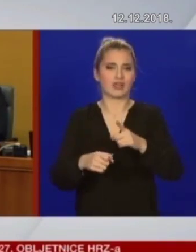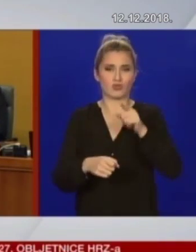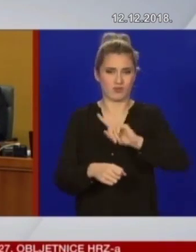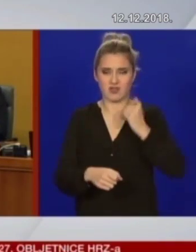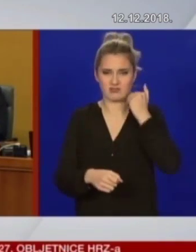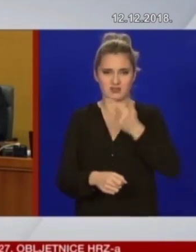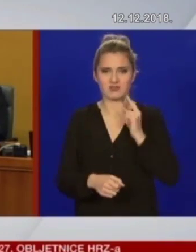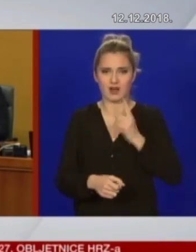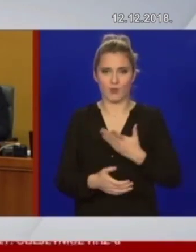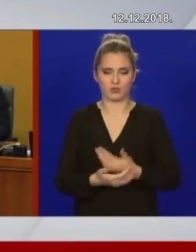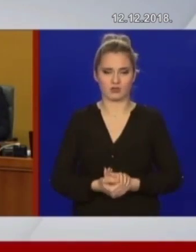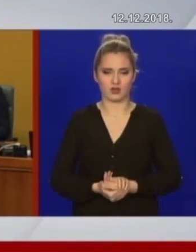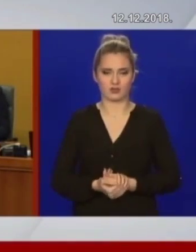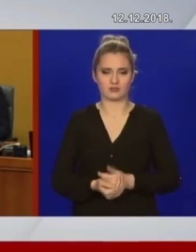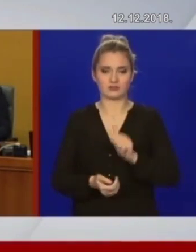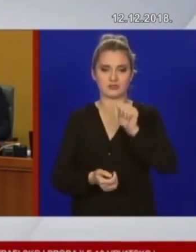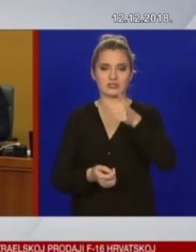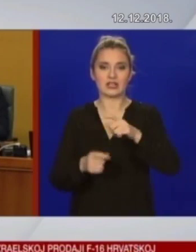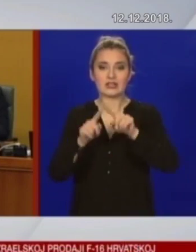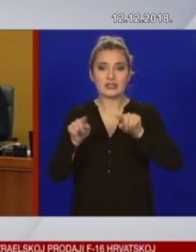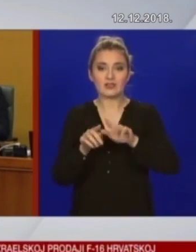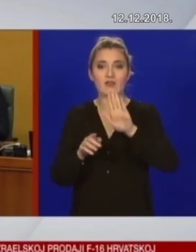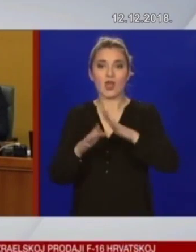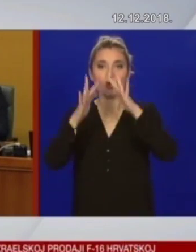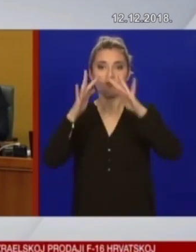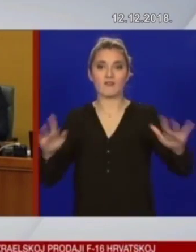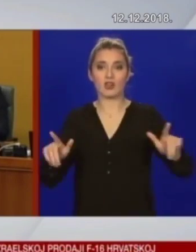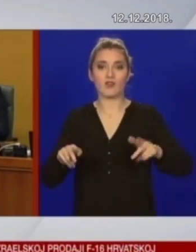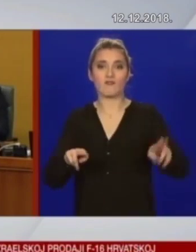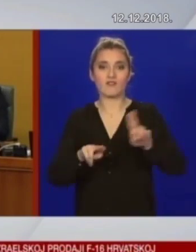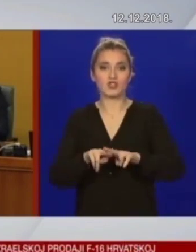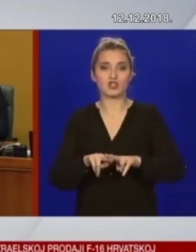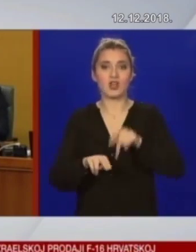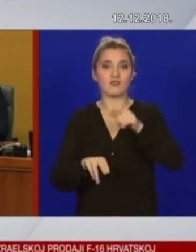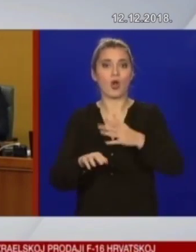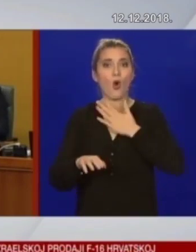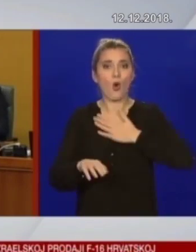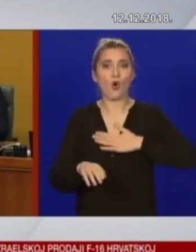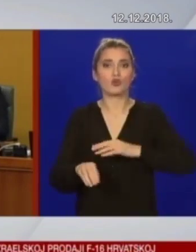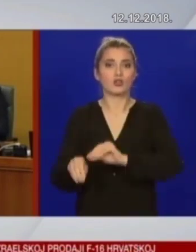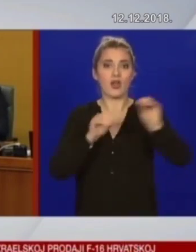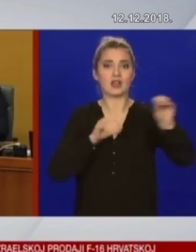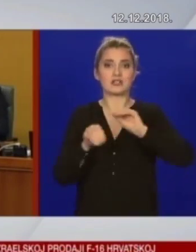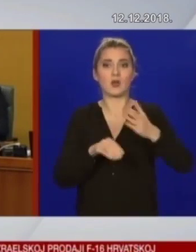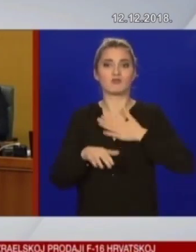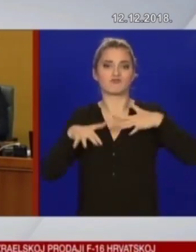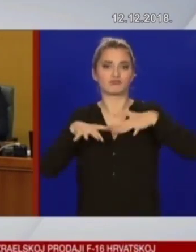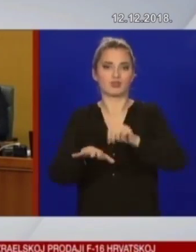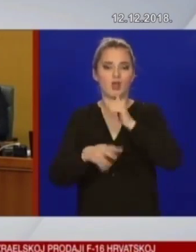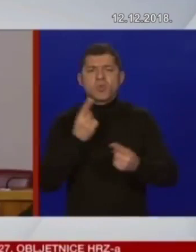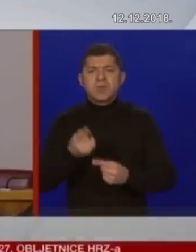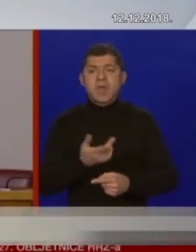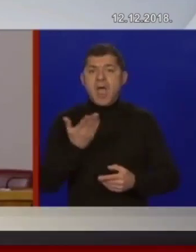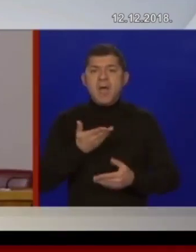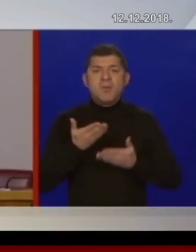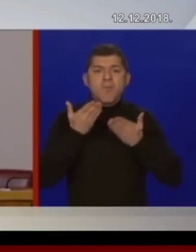nije sramota? Da za jedan kvadrat njegove vile više ste spremni raseliti vlastiti narod i upropastiti